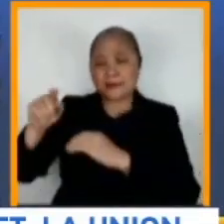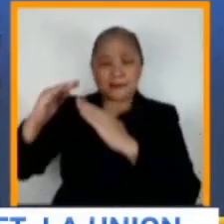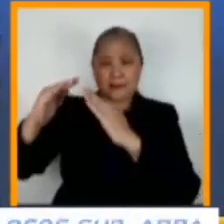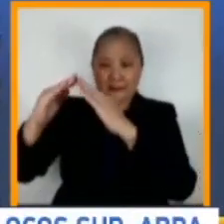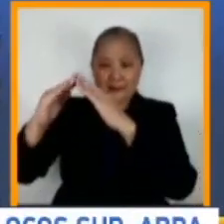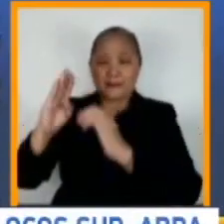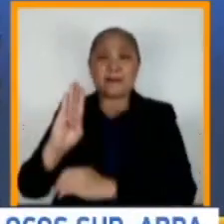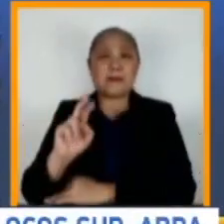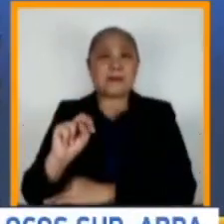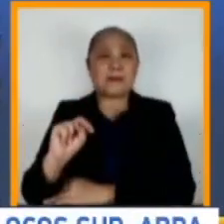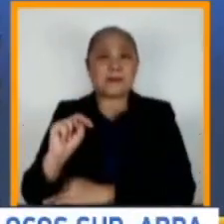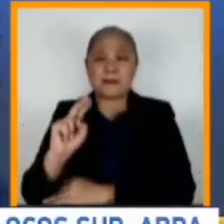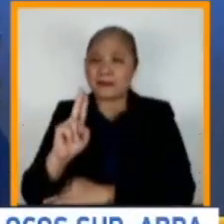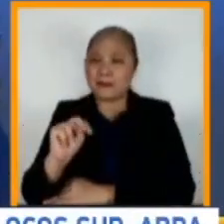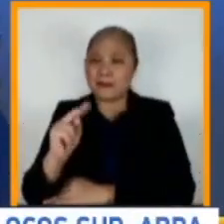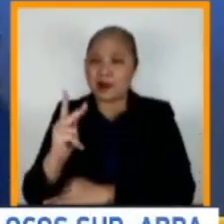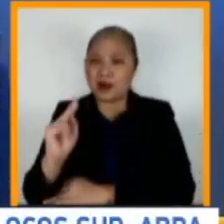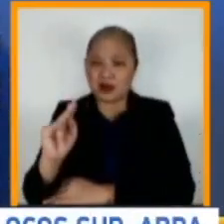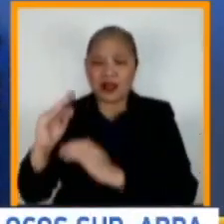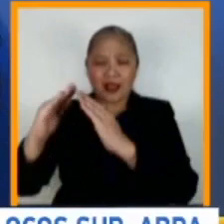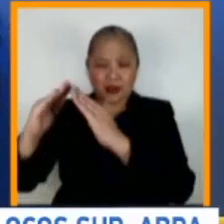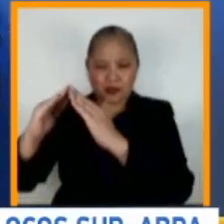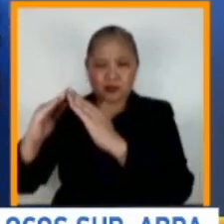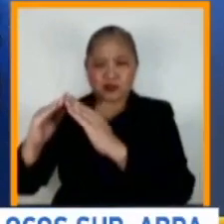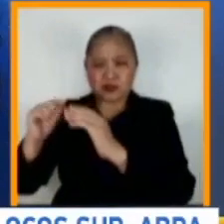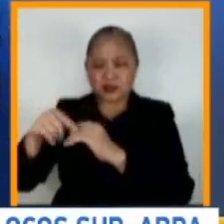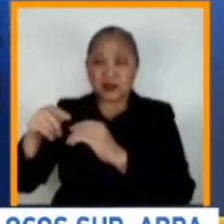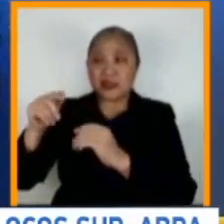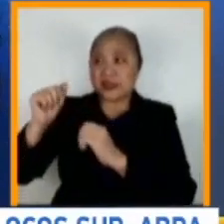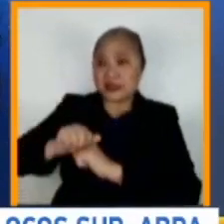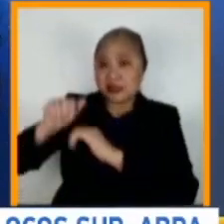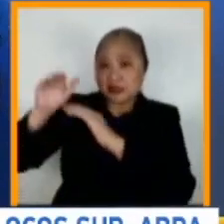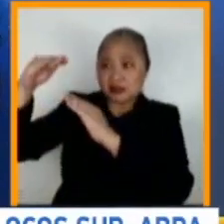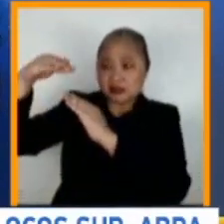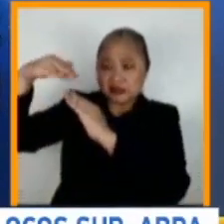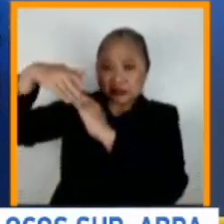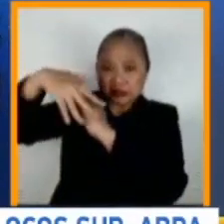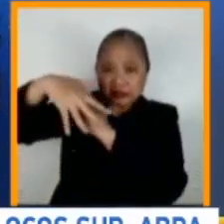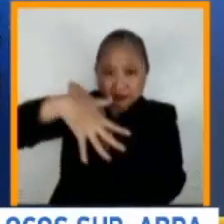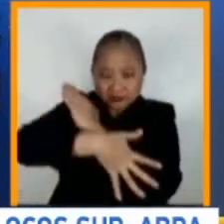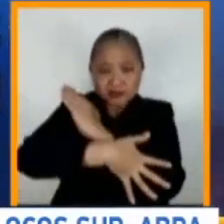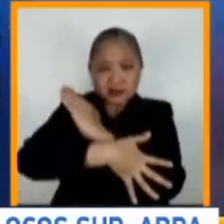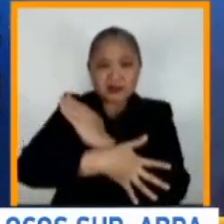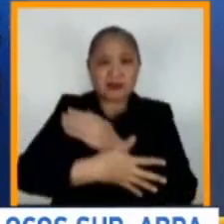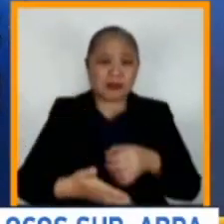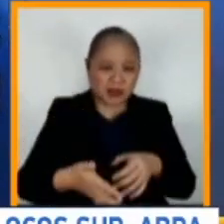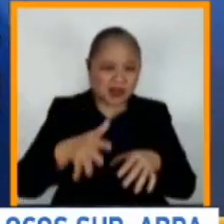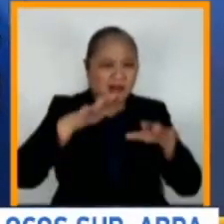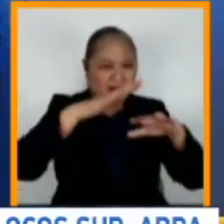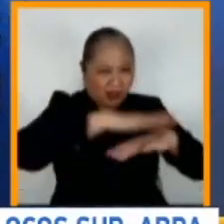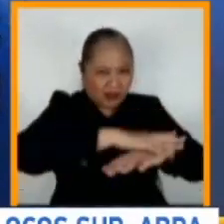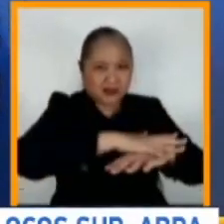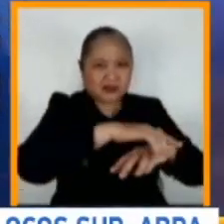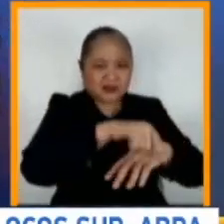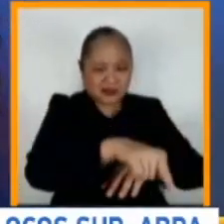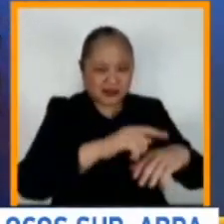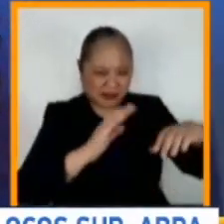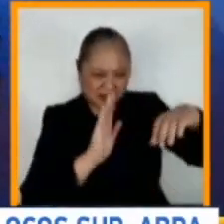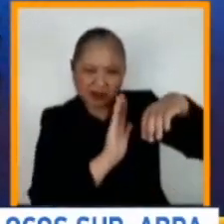pag hulog sa yuta, so, natabunan itong ilang portal. Kaning isang portal guard po ni